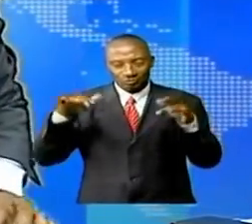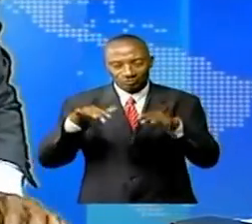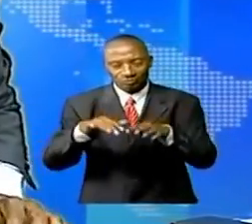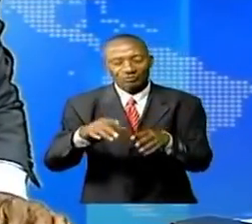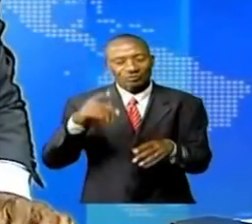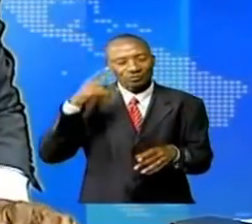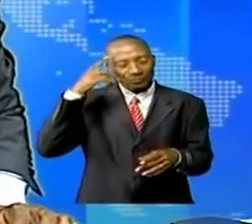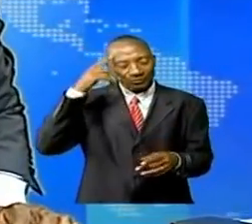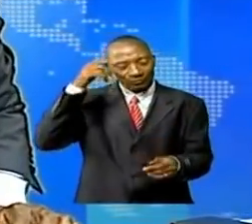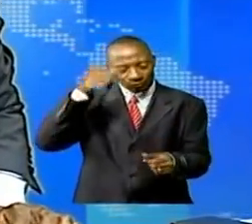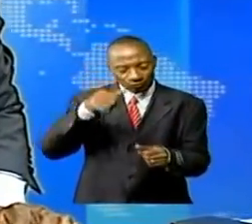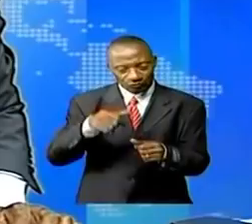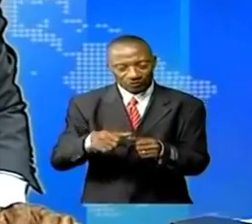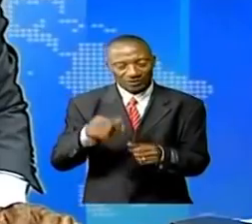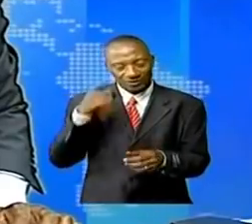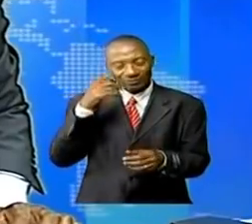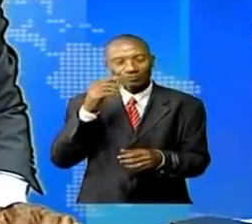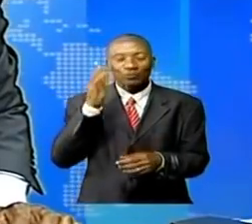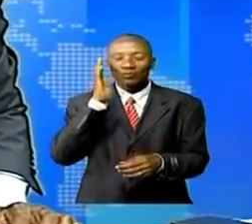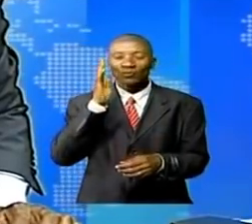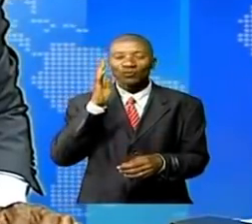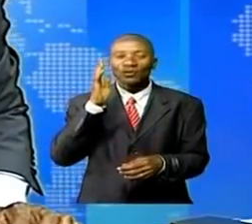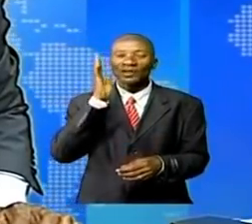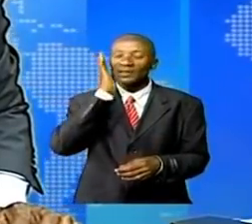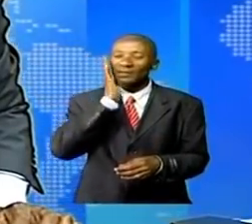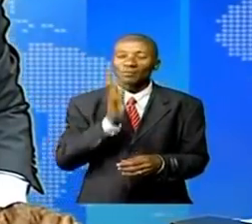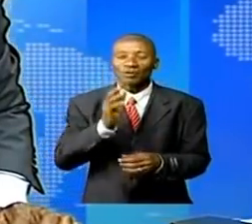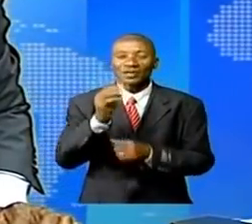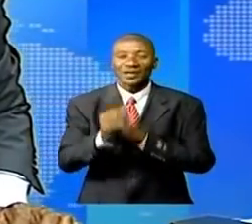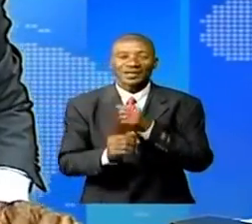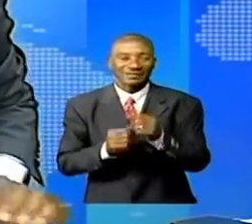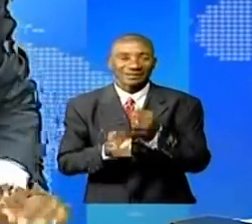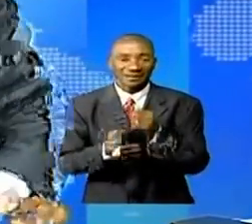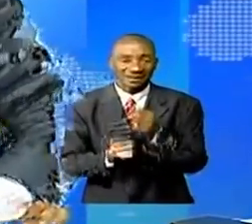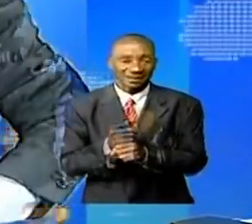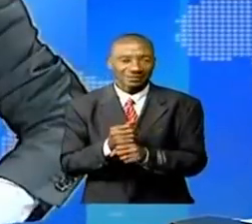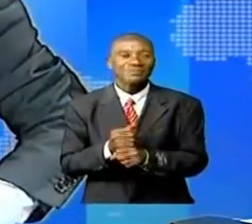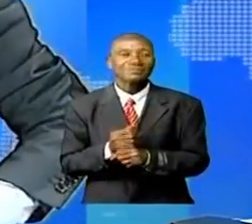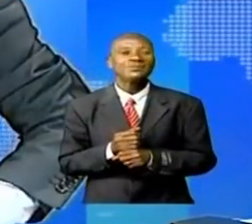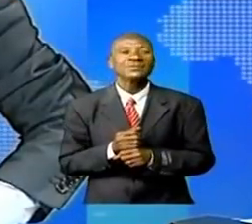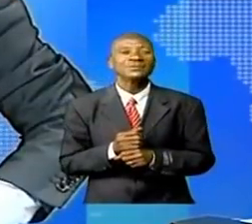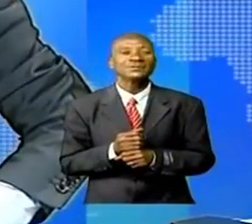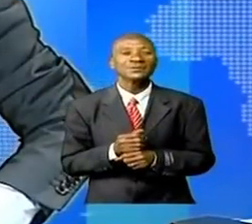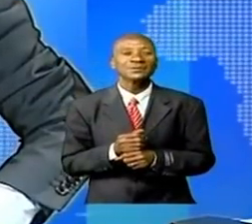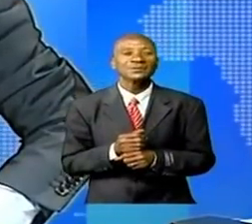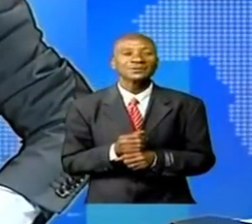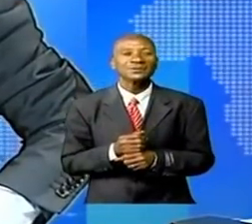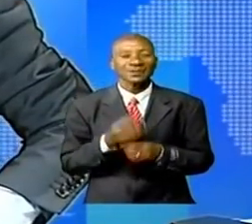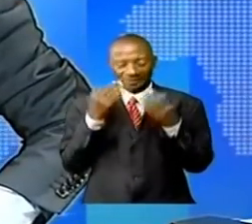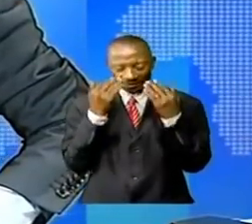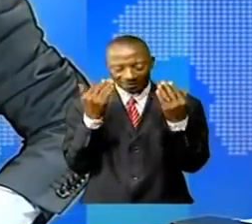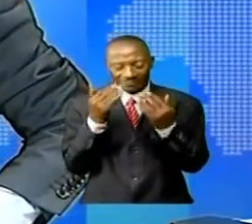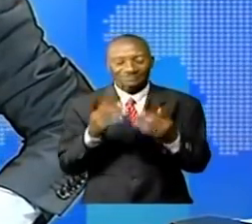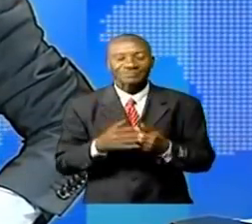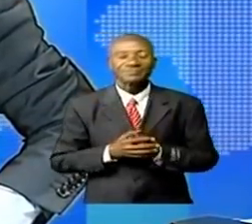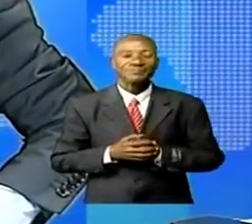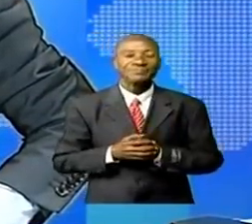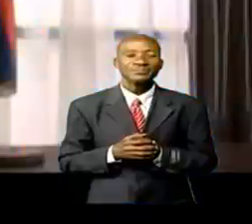218e anniversaire, marqué la libération de la domination ottomane. Commentaire Lisette